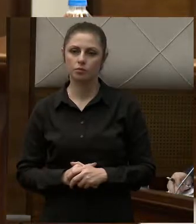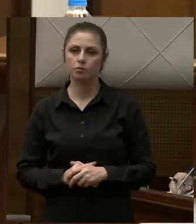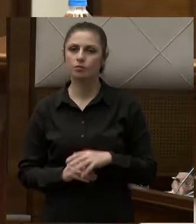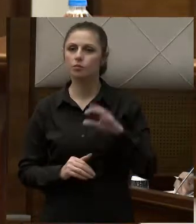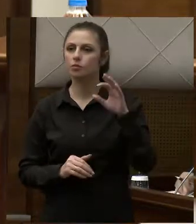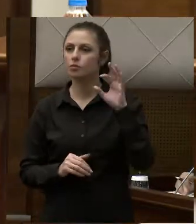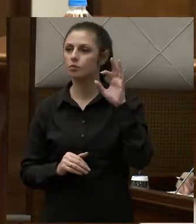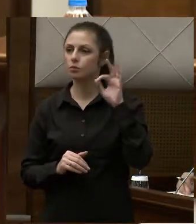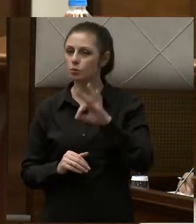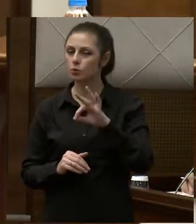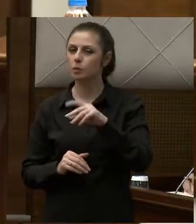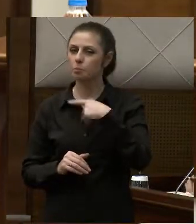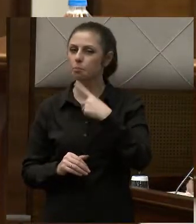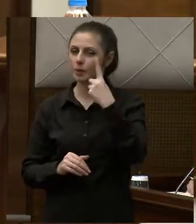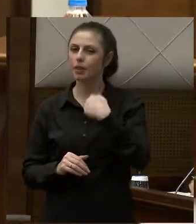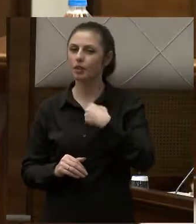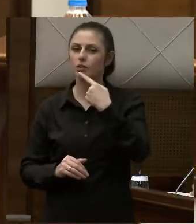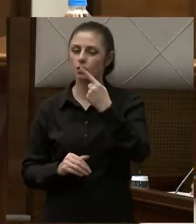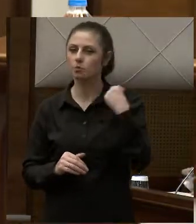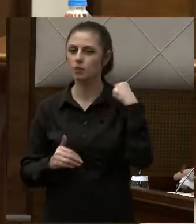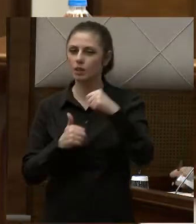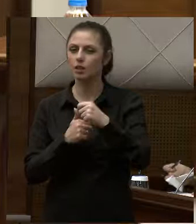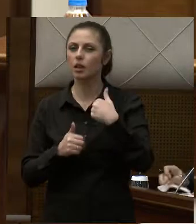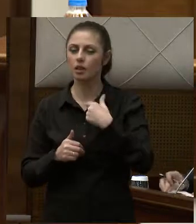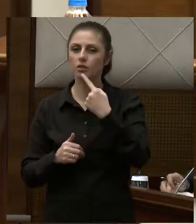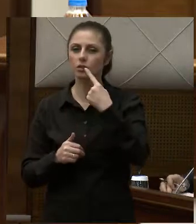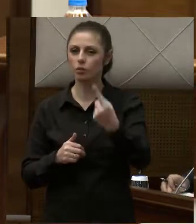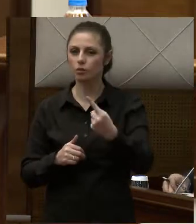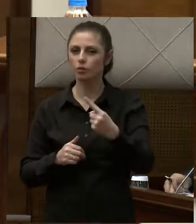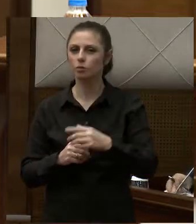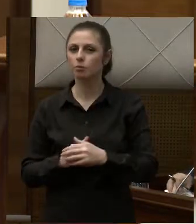bu kürsüde bir kere söylemiştim. Bir kez daha söylüyorum. Bu